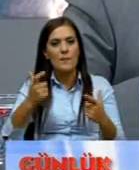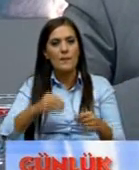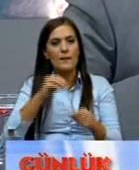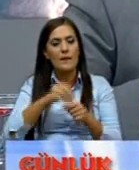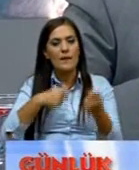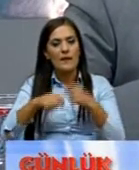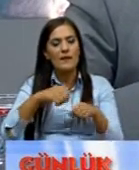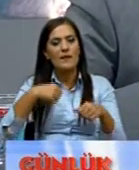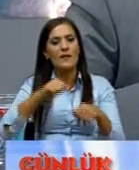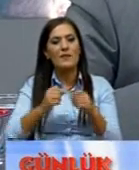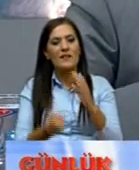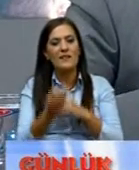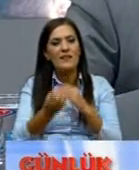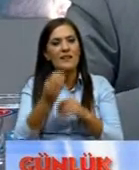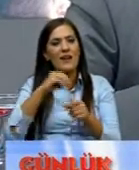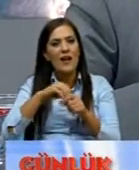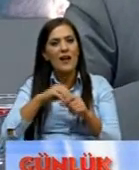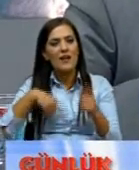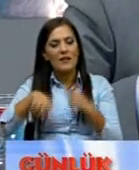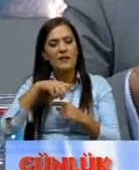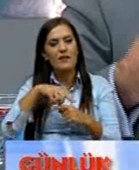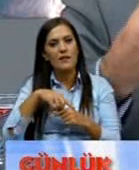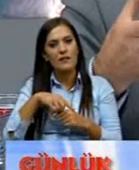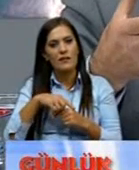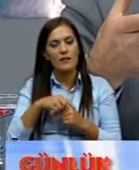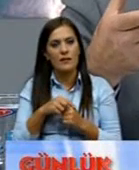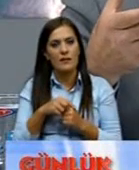yerlerimizde atölyelerimizi, yani imalathane dediğimiz imalathanelerimizi de